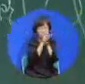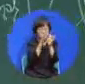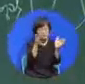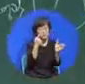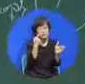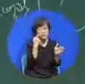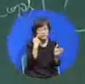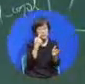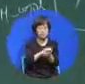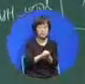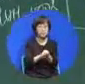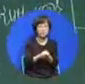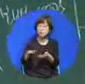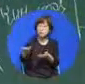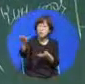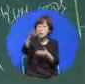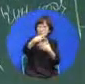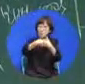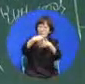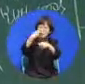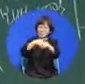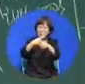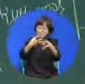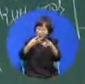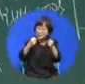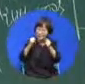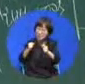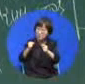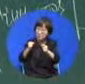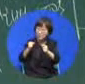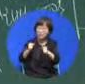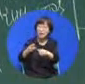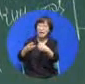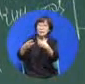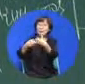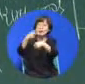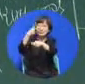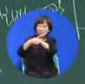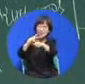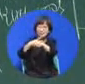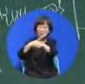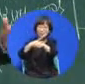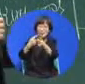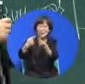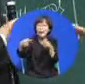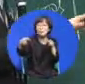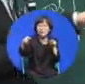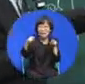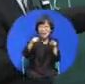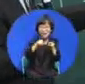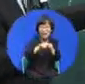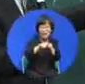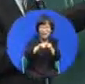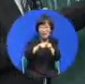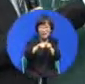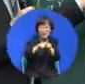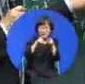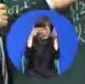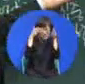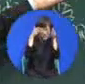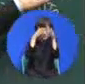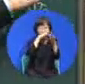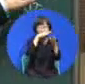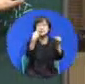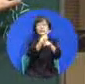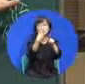many people are dying. 여기 의사분들 많이 계십니다. 그분들하고 손 잡고요. We have many doctors here too, so 여러분, 이거 진짜 하면요. Hold hands together with them.